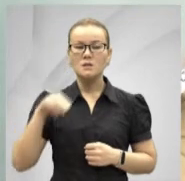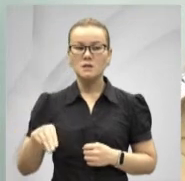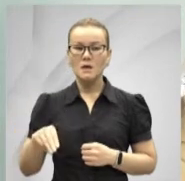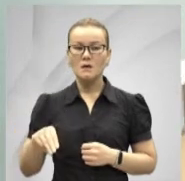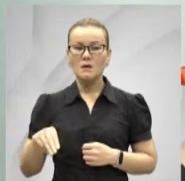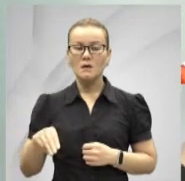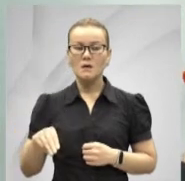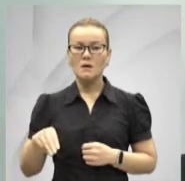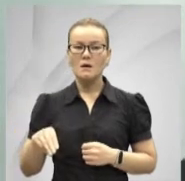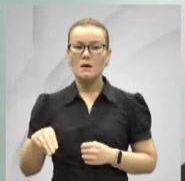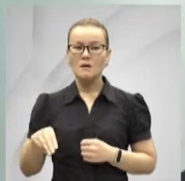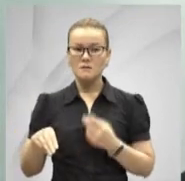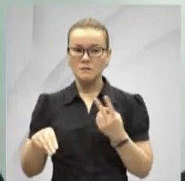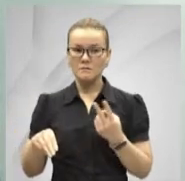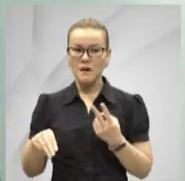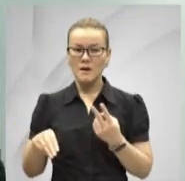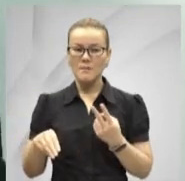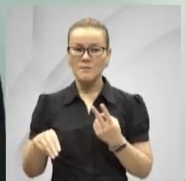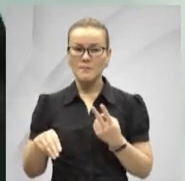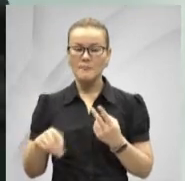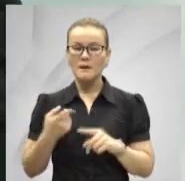2, это числа